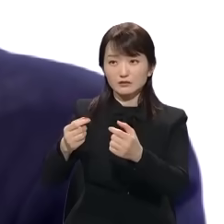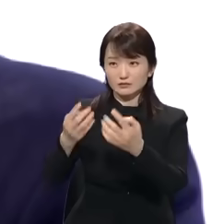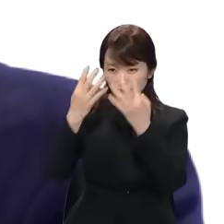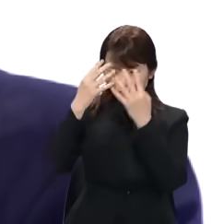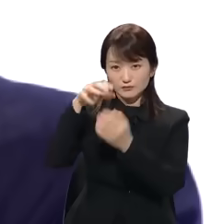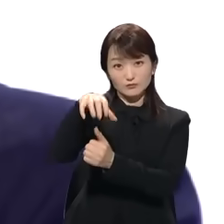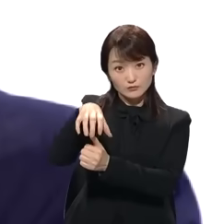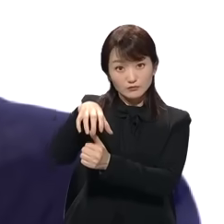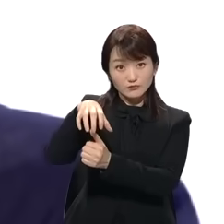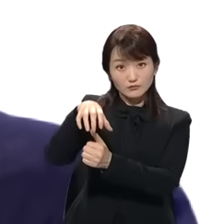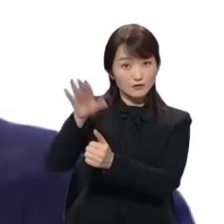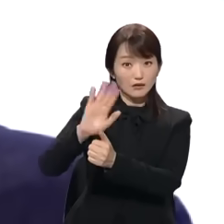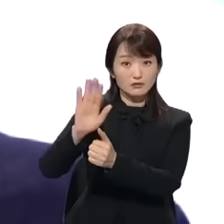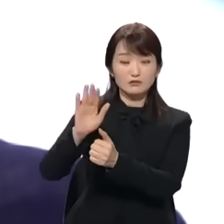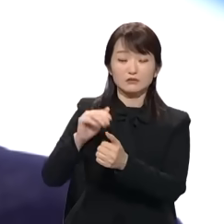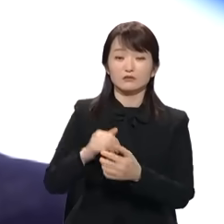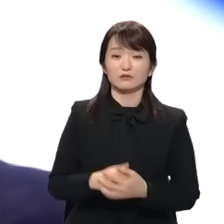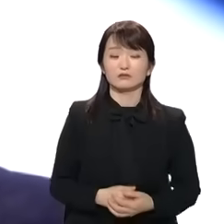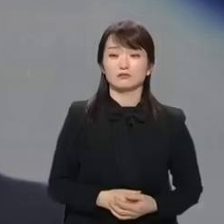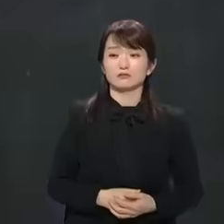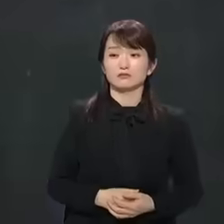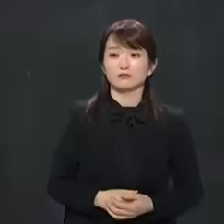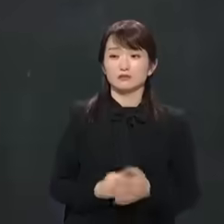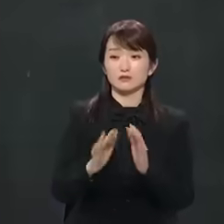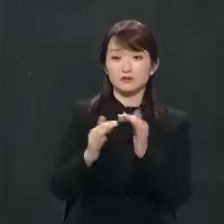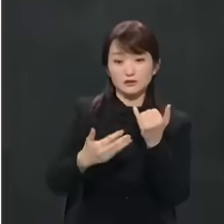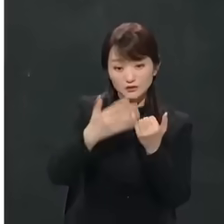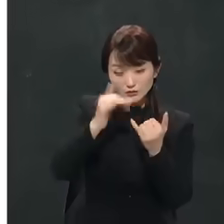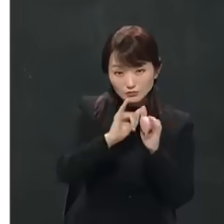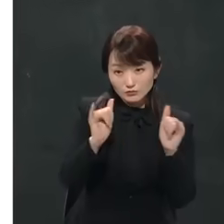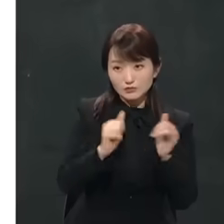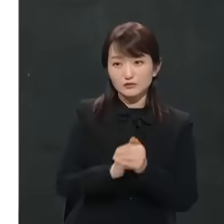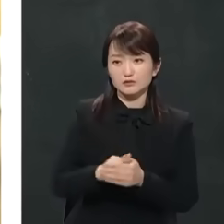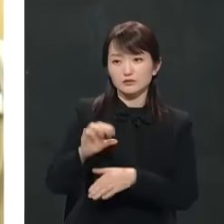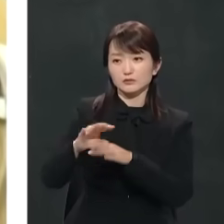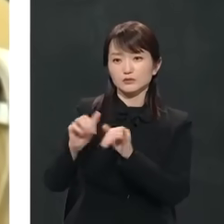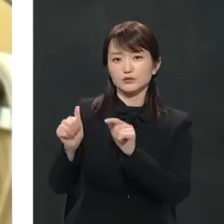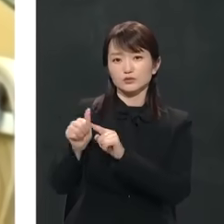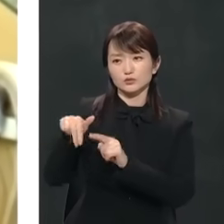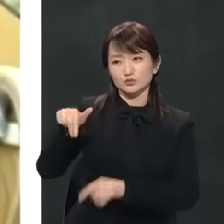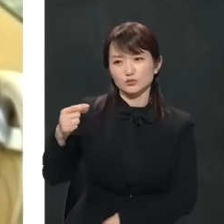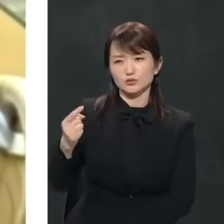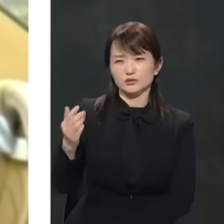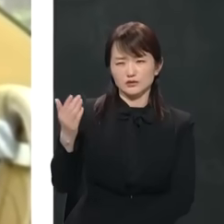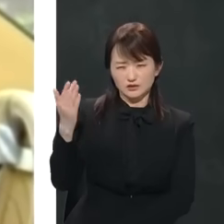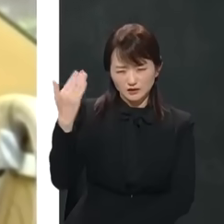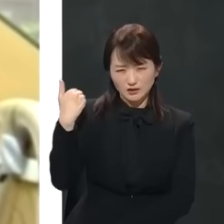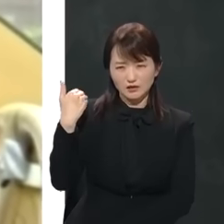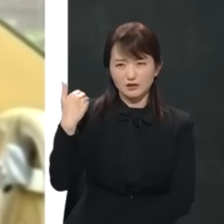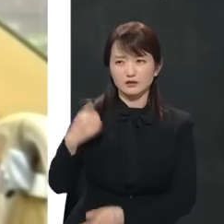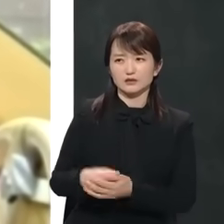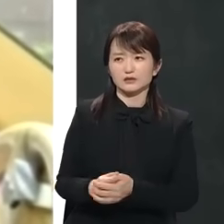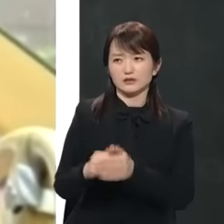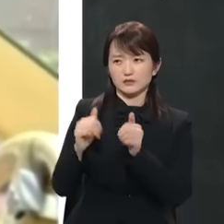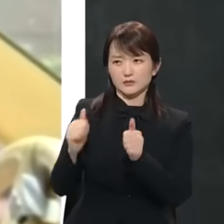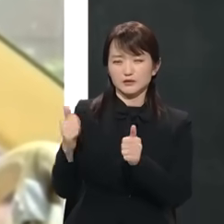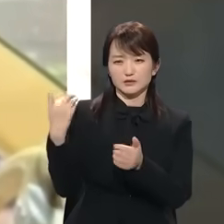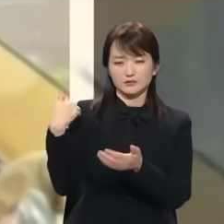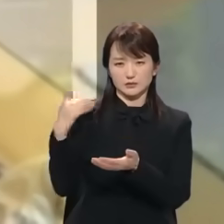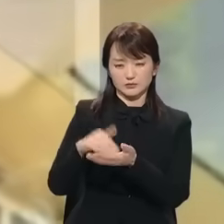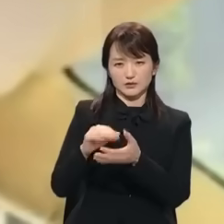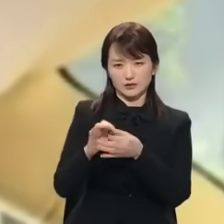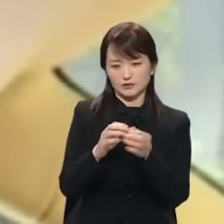있는데 그게 아니었다는 거 아닙니까네 한 유튜버가 방송 조영기 씨의 과거 파기환송심이 판결문을 공개를